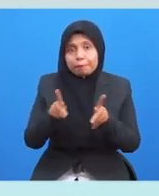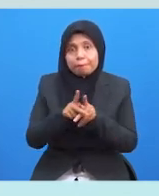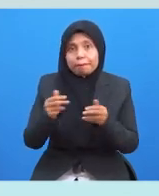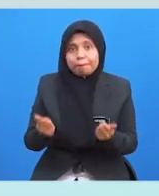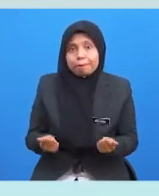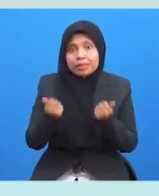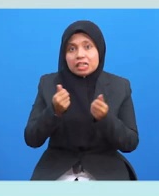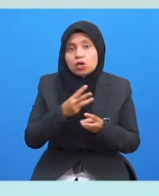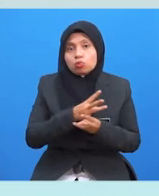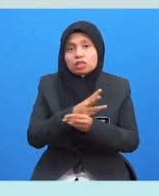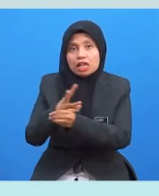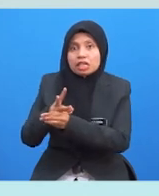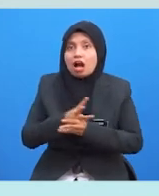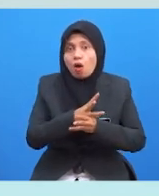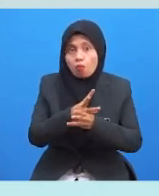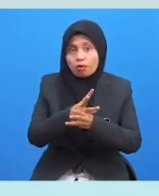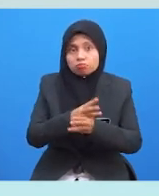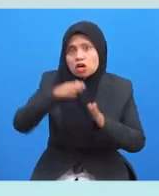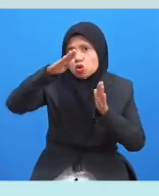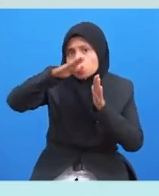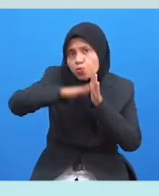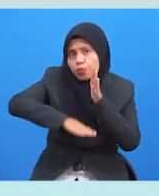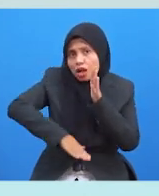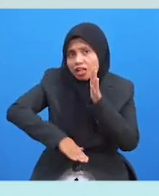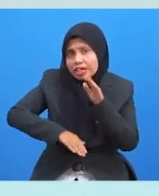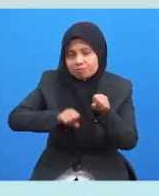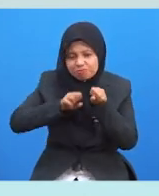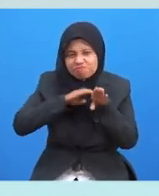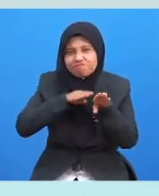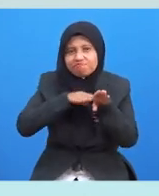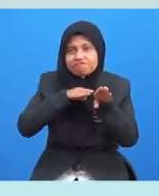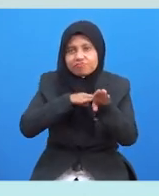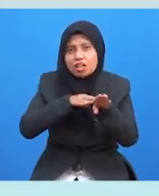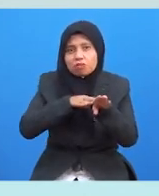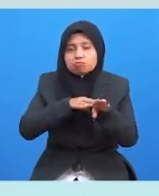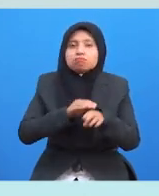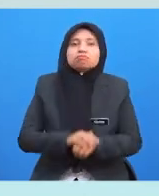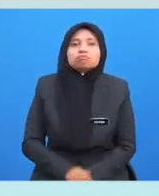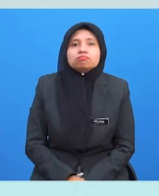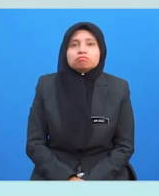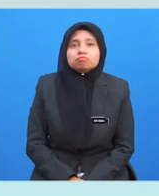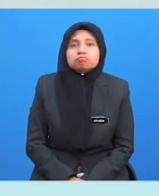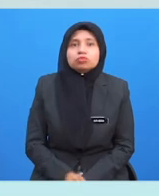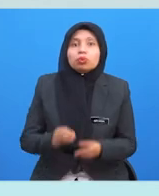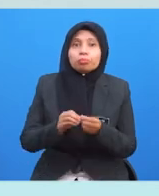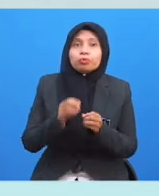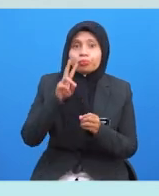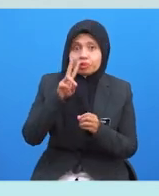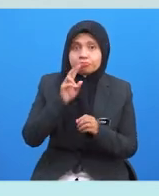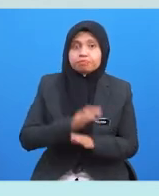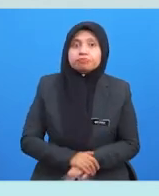yang pertama, mengurangkan kesesakan lalu lintas. Yang